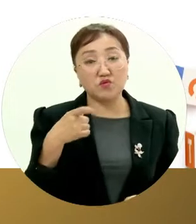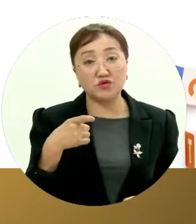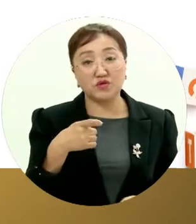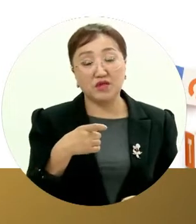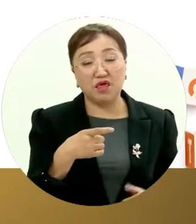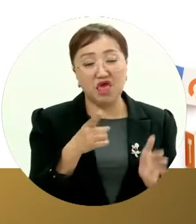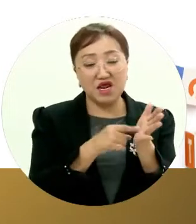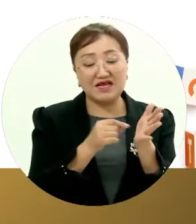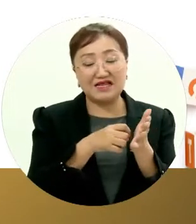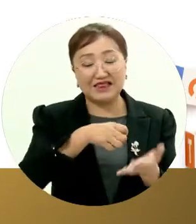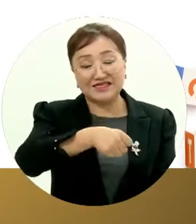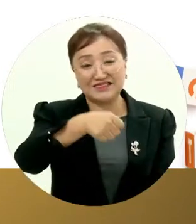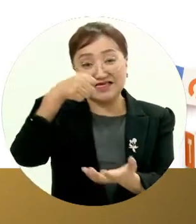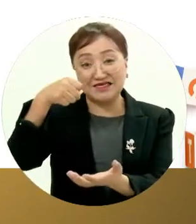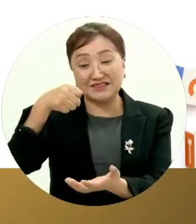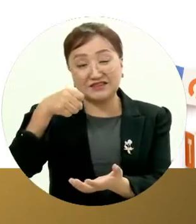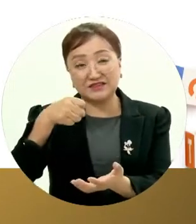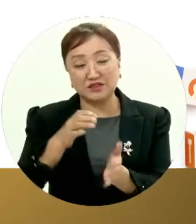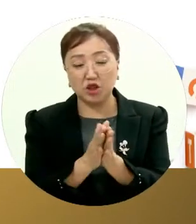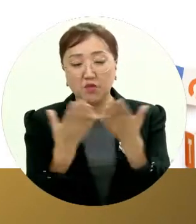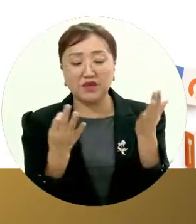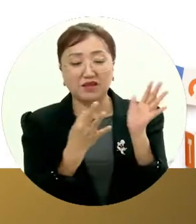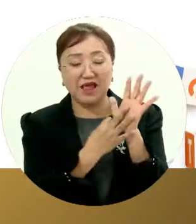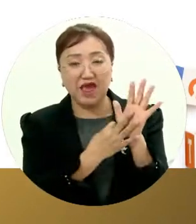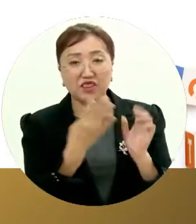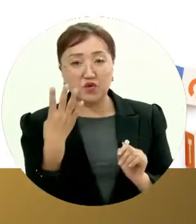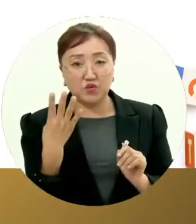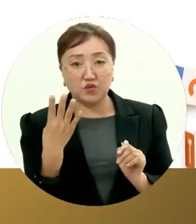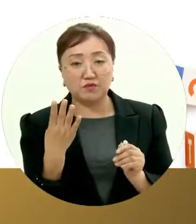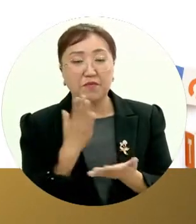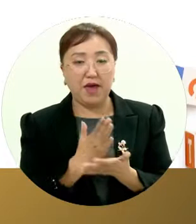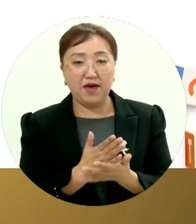хэрэглээний сагсны зураг орж ирж байна. Номны 84 дэх хуудсанд байгаа.